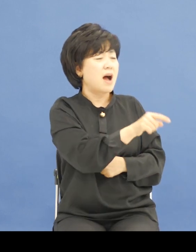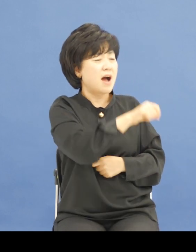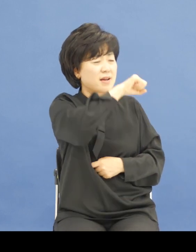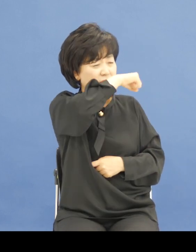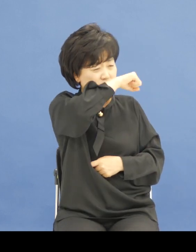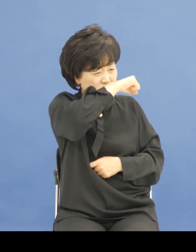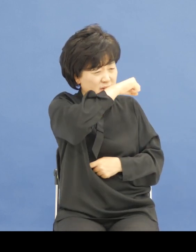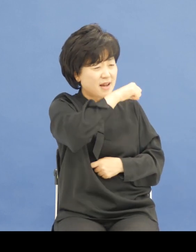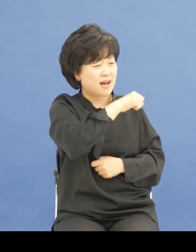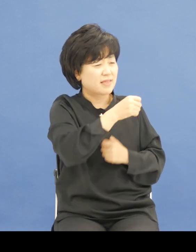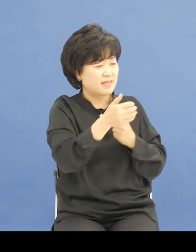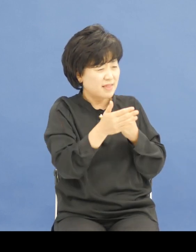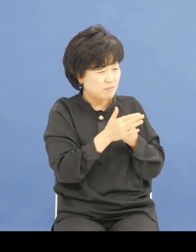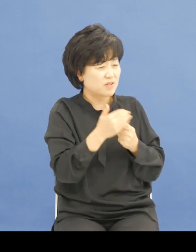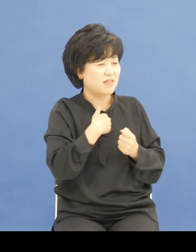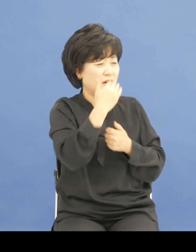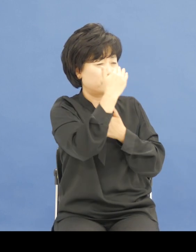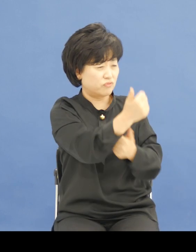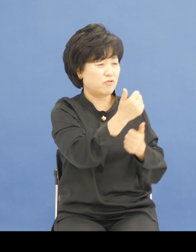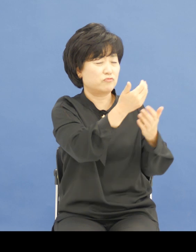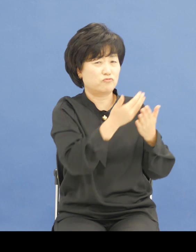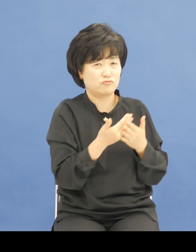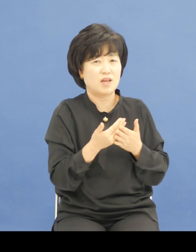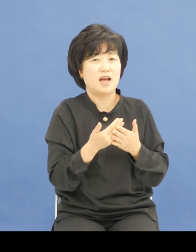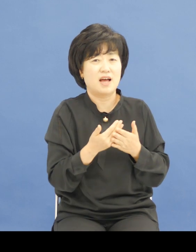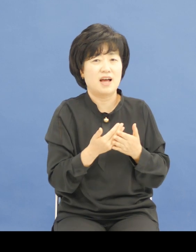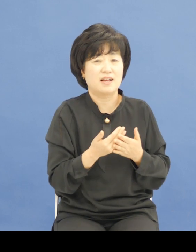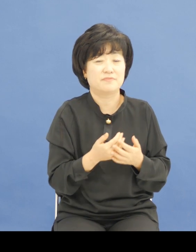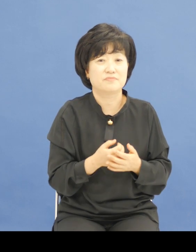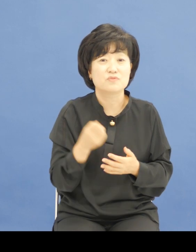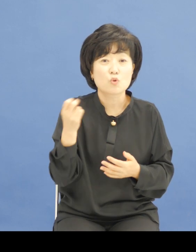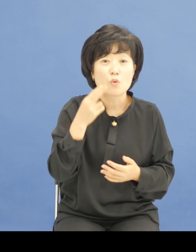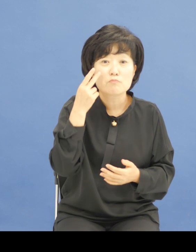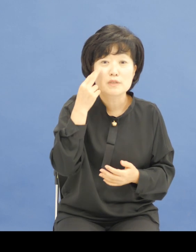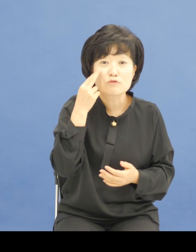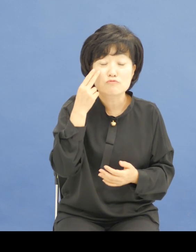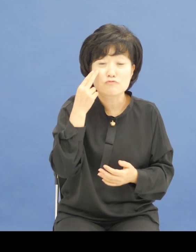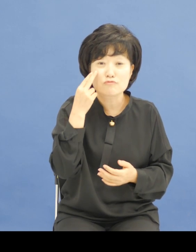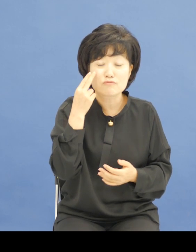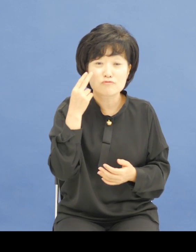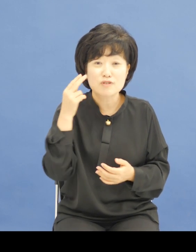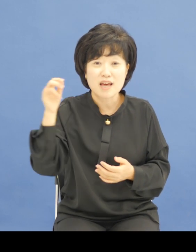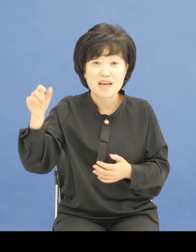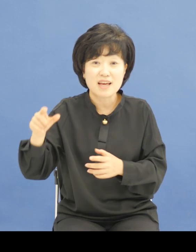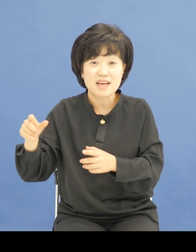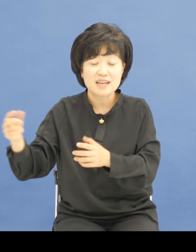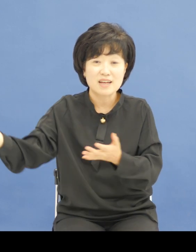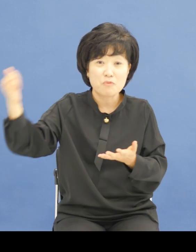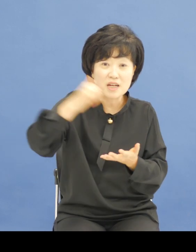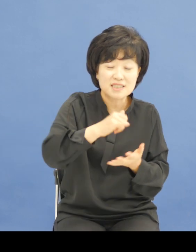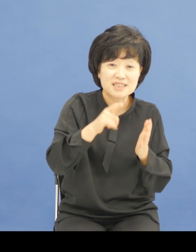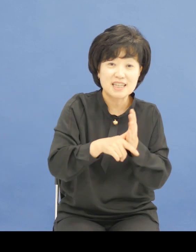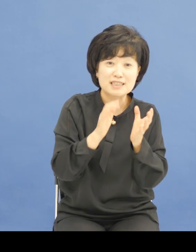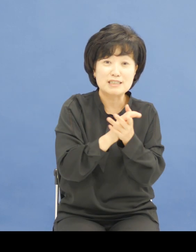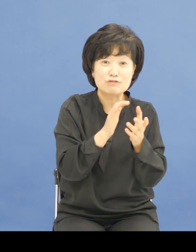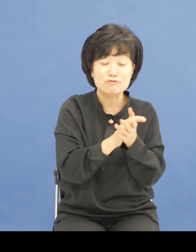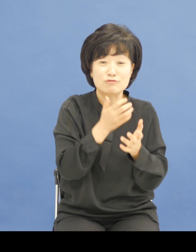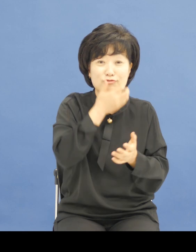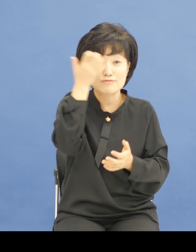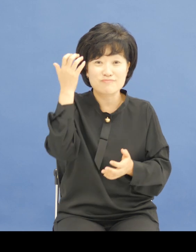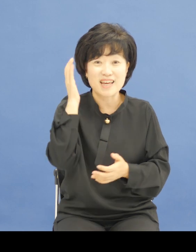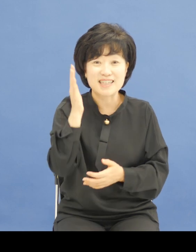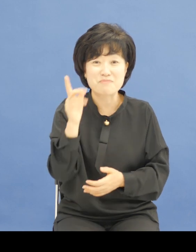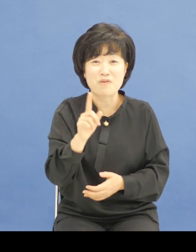부르셨구나 생각을 한 거죠. 미국에서 오랜만에 온 친구가 또 무슨 꿈을 꾸셨다면서요? 무슨 꿈을 꾸신 거예요? 아